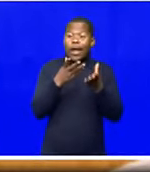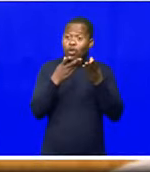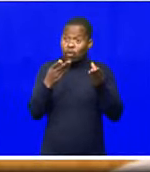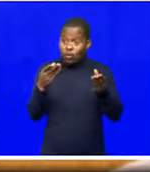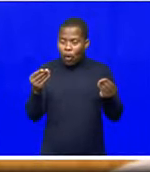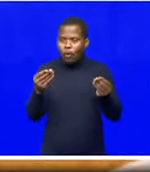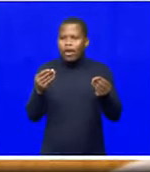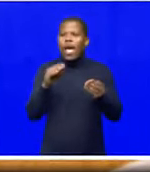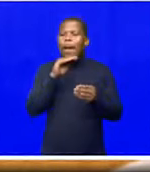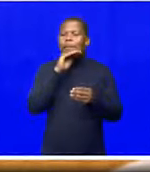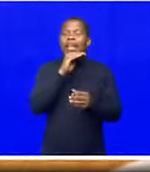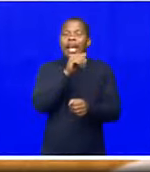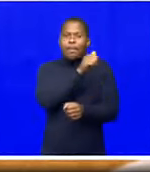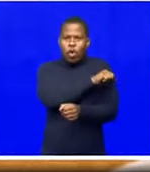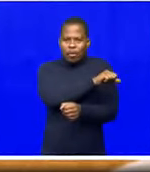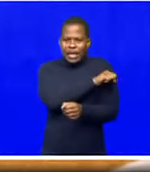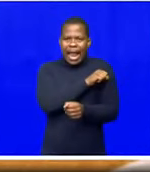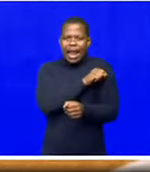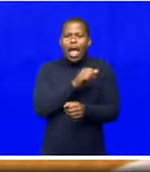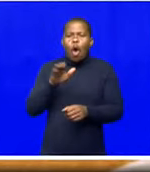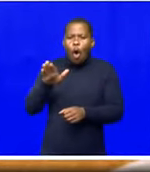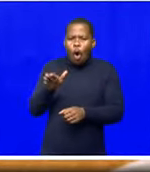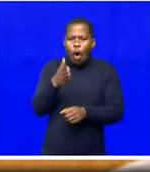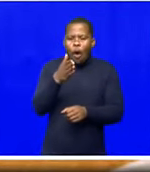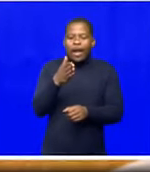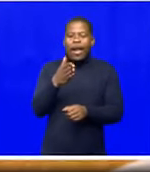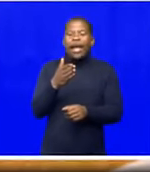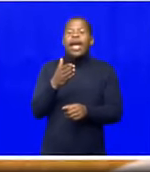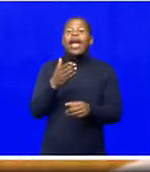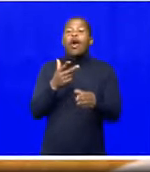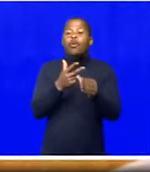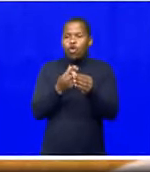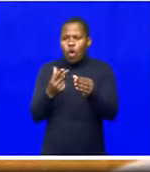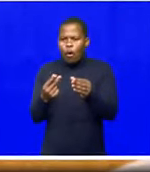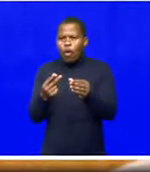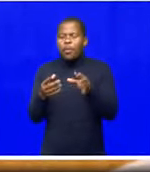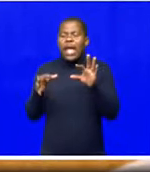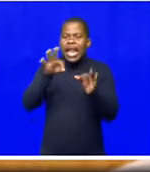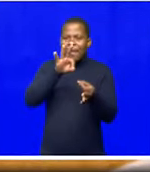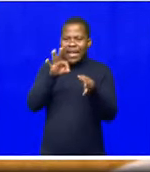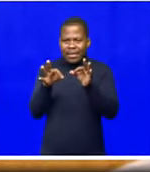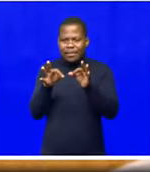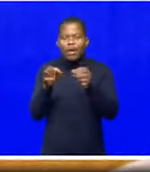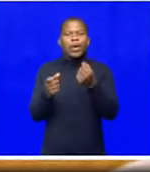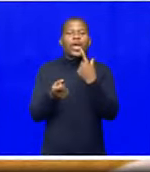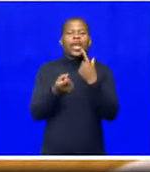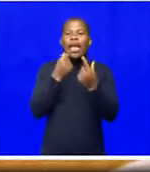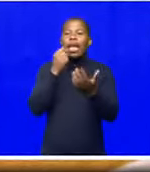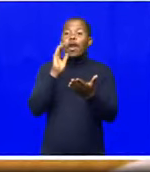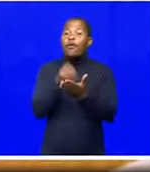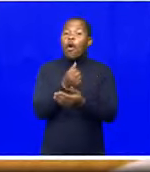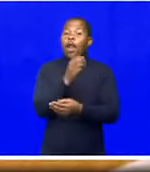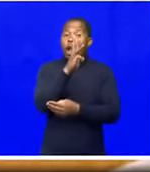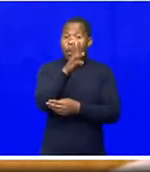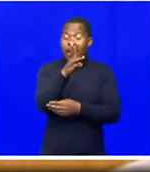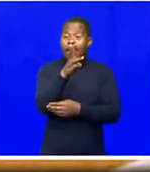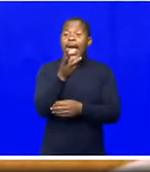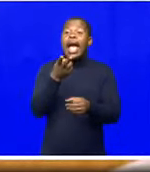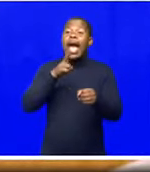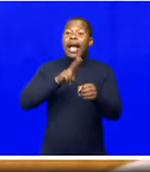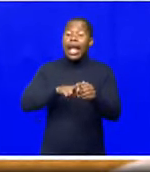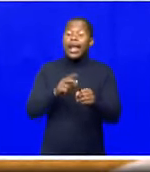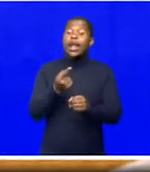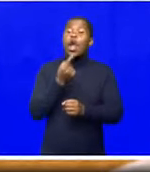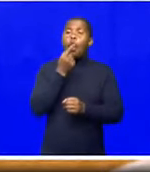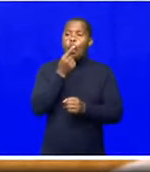imitholampilo netibhedlela didayithola imithi. Indvuna ithi kude nasinye sibhedlela noma umtholampilo wahulumende lovaliwe ngenza